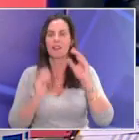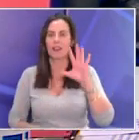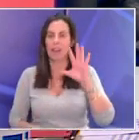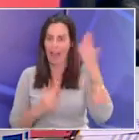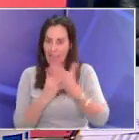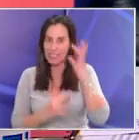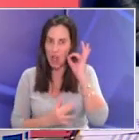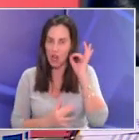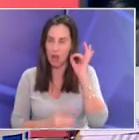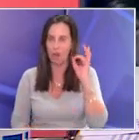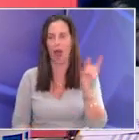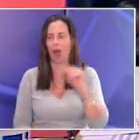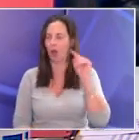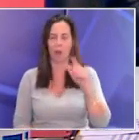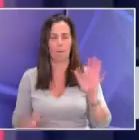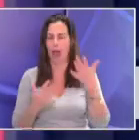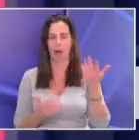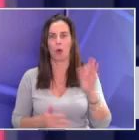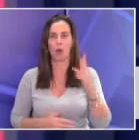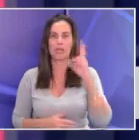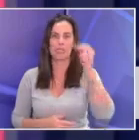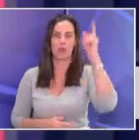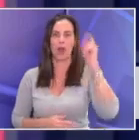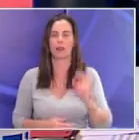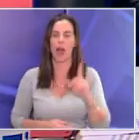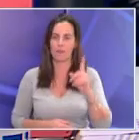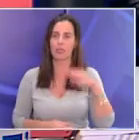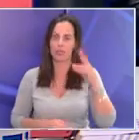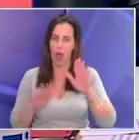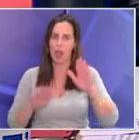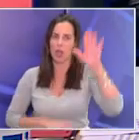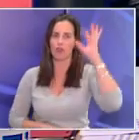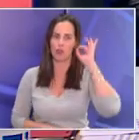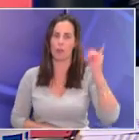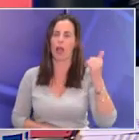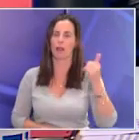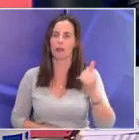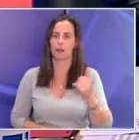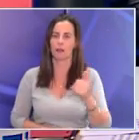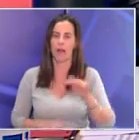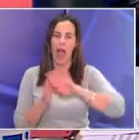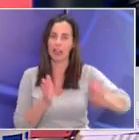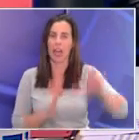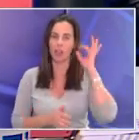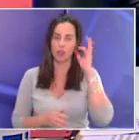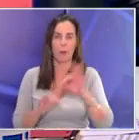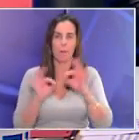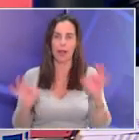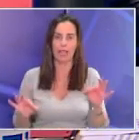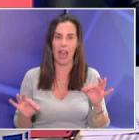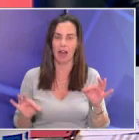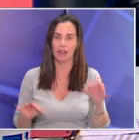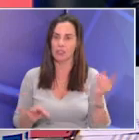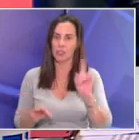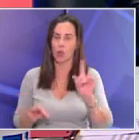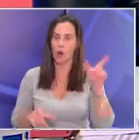ל-50%? לא, אתה לא יכול להגיע כל כך מהר, אולי 20 שנה, אבל תהיה עלייה, זה נכון. תראה, הדרת נשים מתחילה למעשה, זה